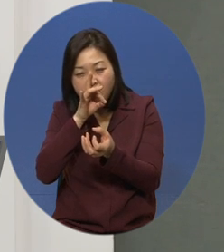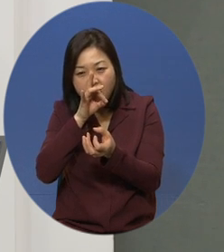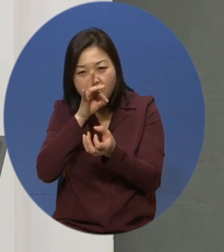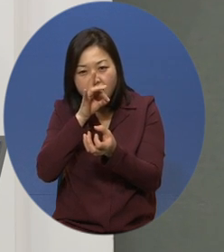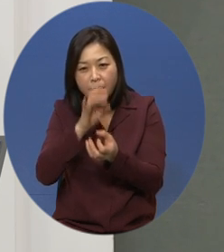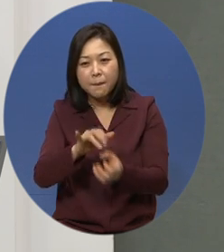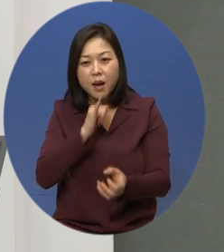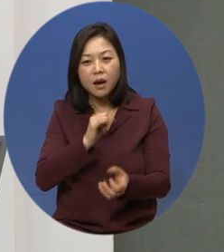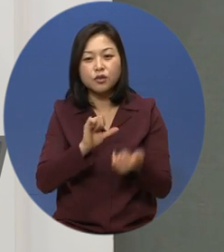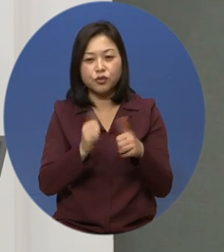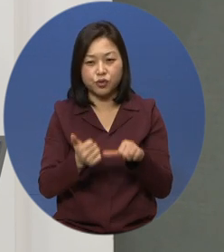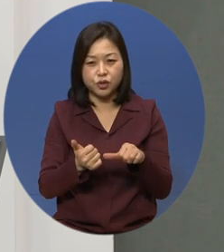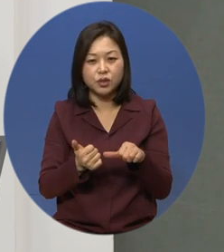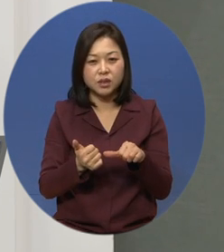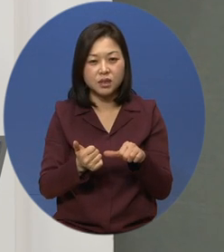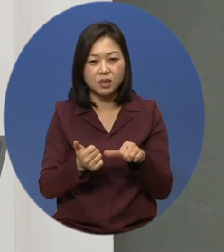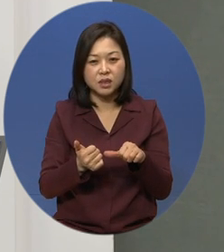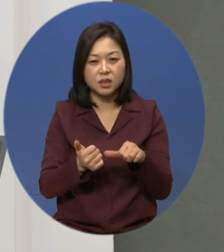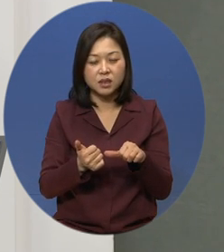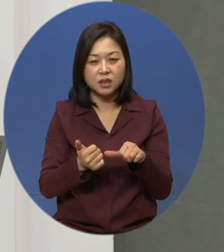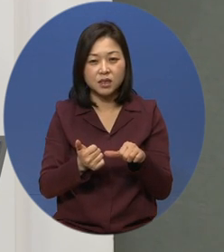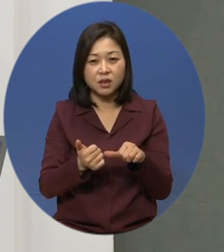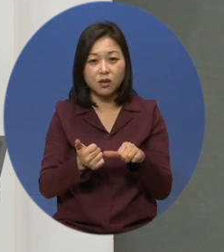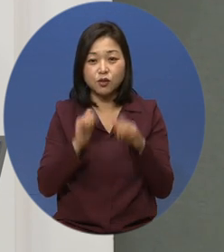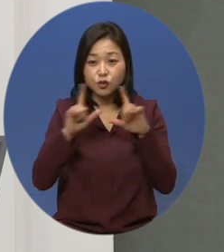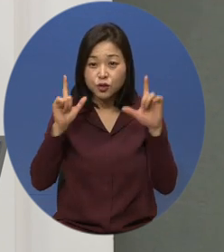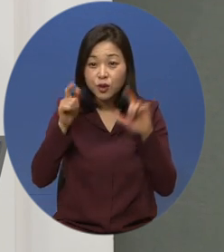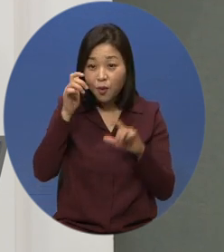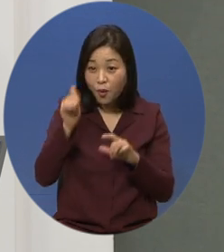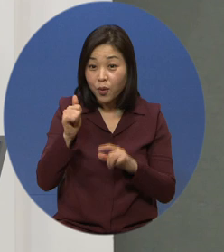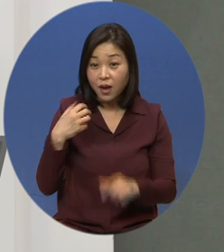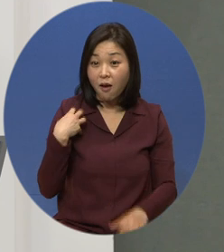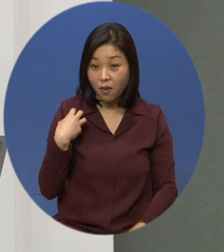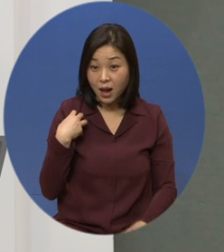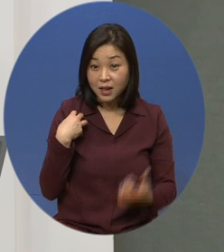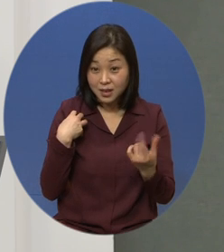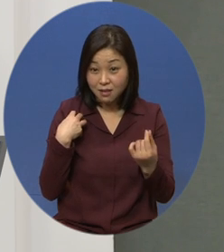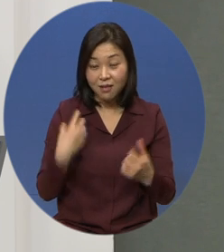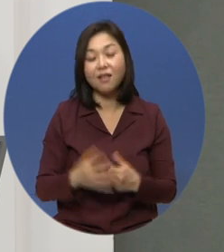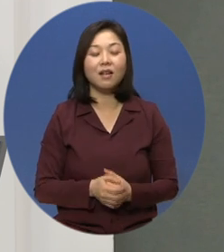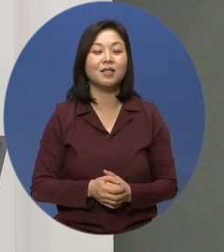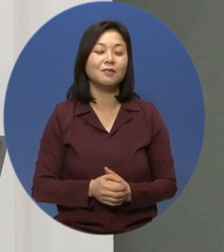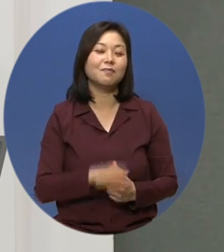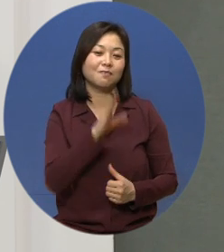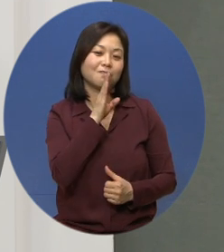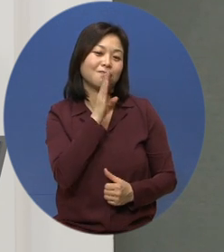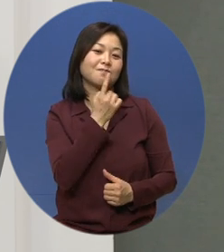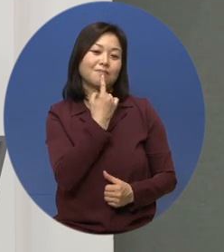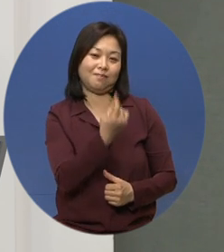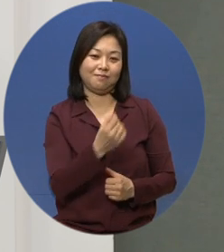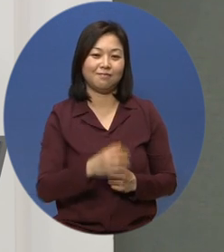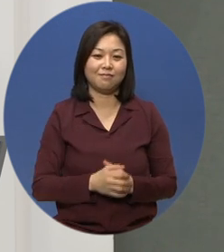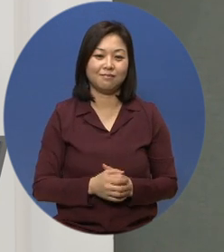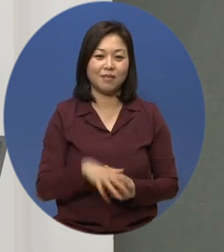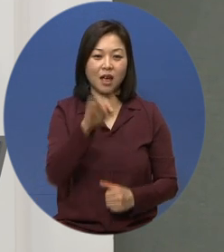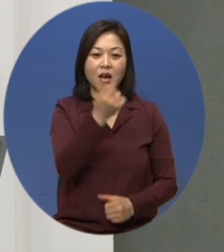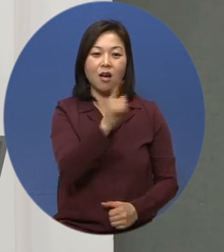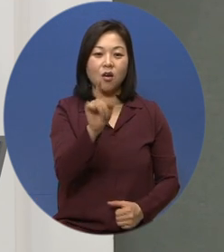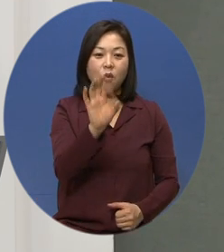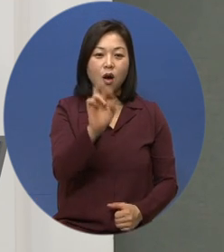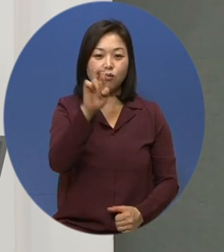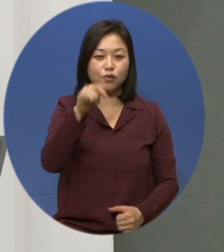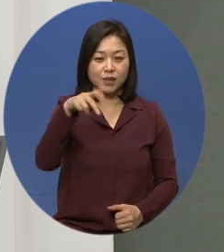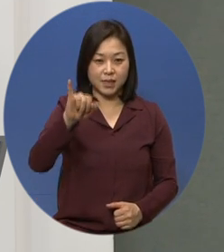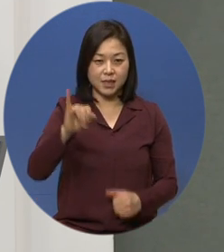자살까지 이어지는 그런 주인공이 의란 얘기죠 그렇죠 2 황무지가 에